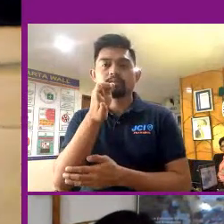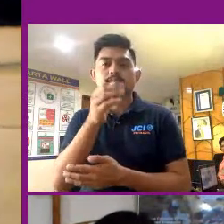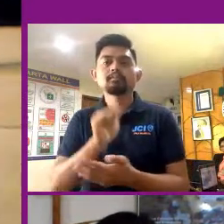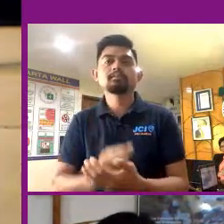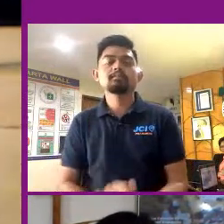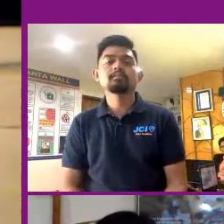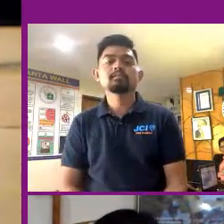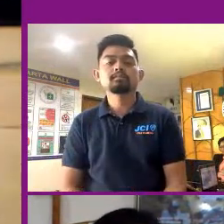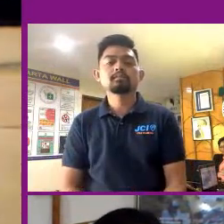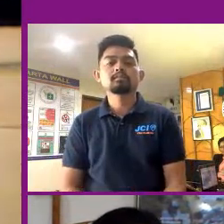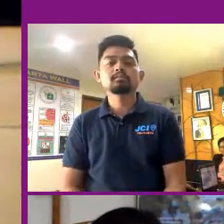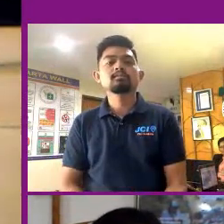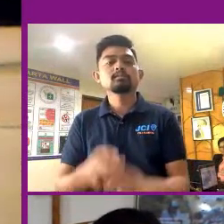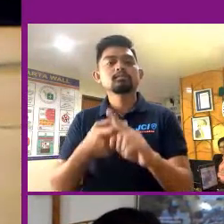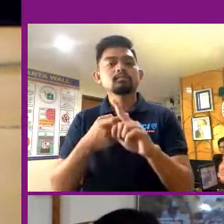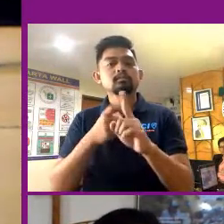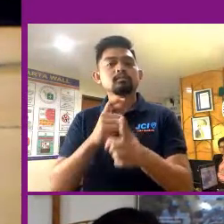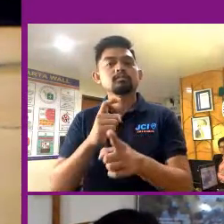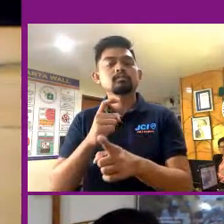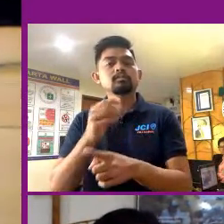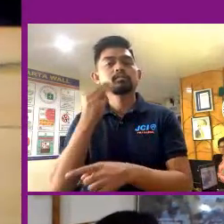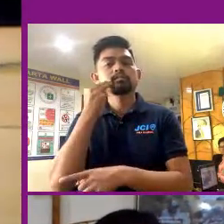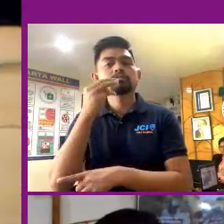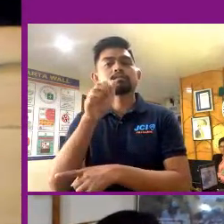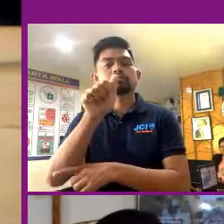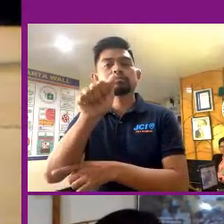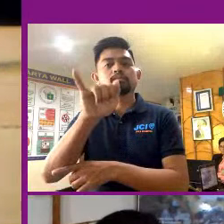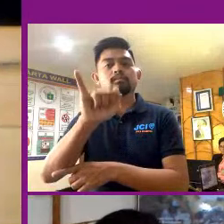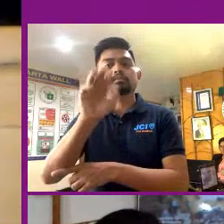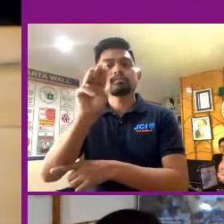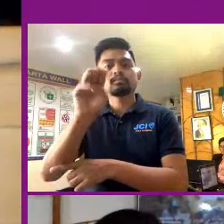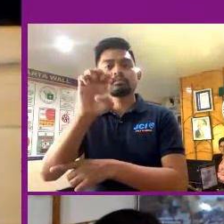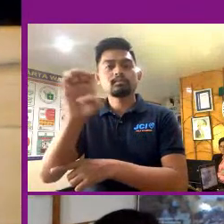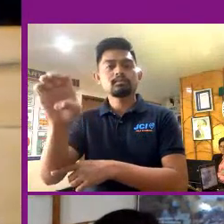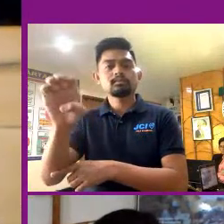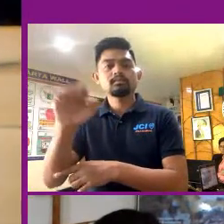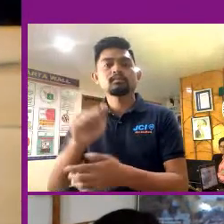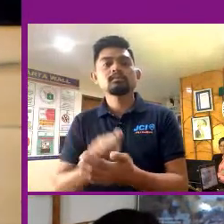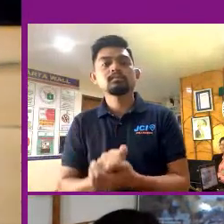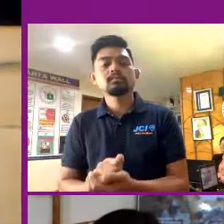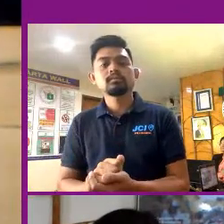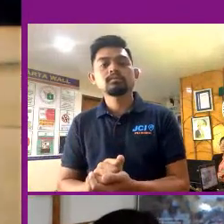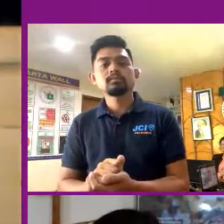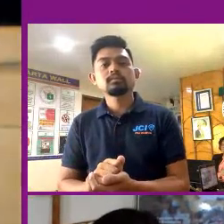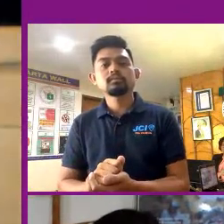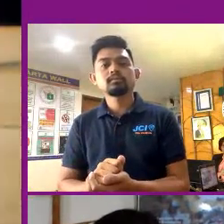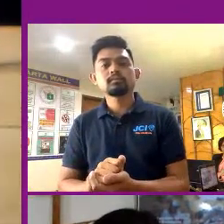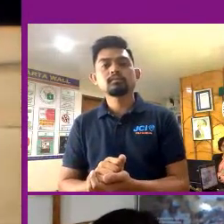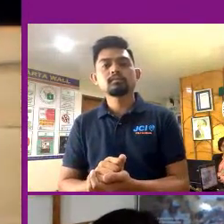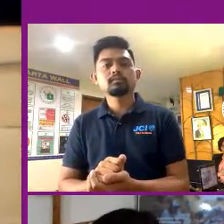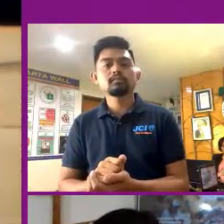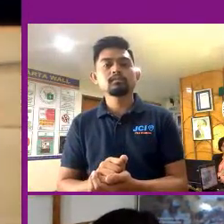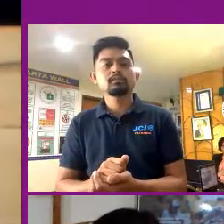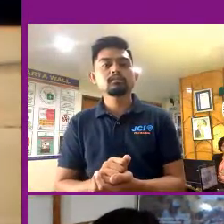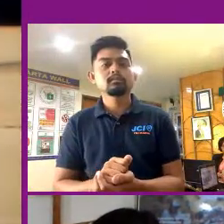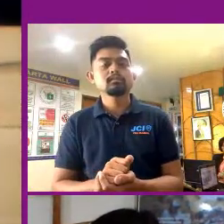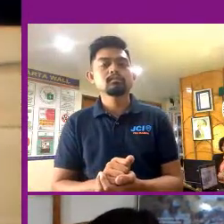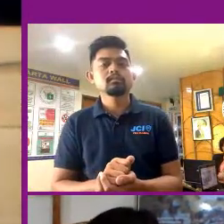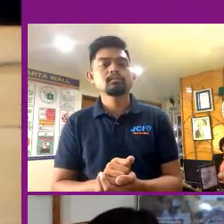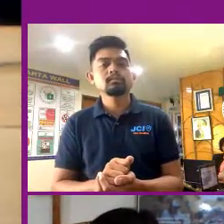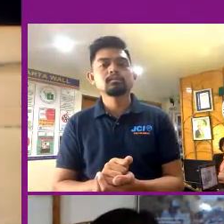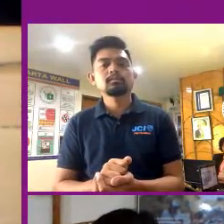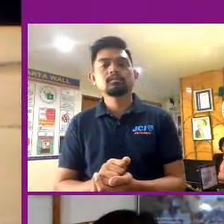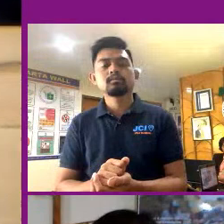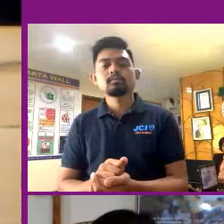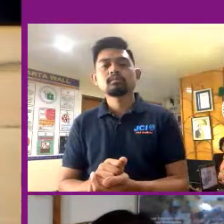po tayo. So, galing naman kay Ma'am Amy, is there any monitoring activity to know the real status of